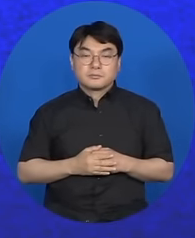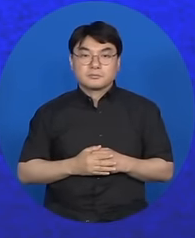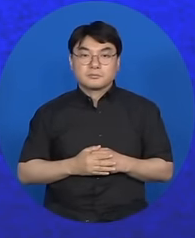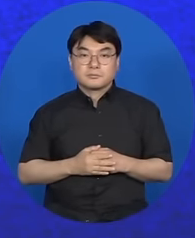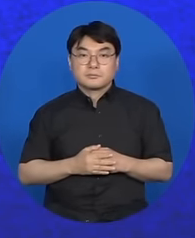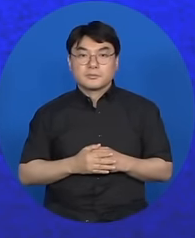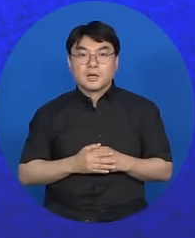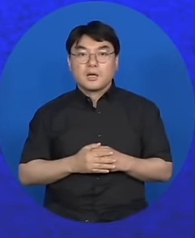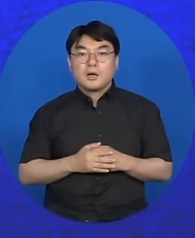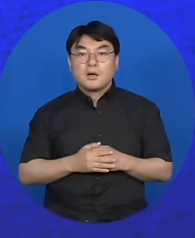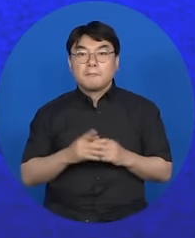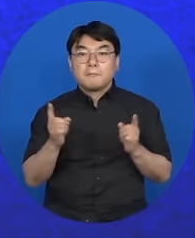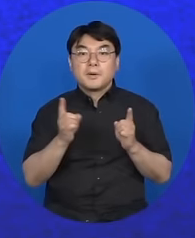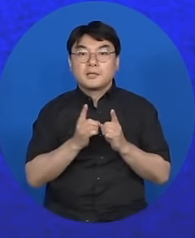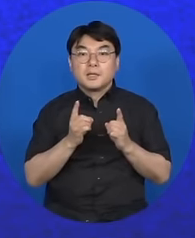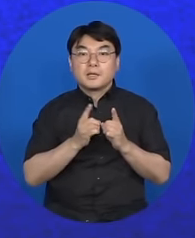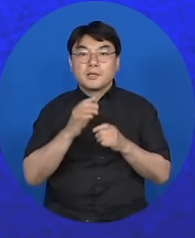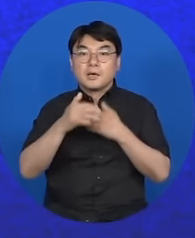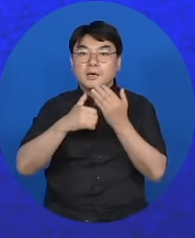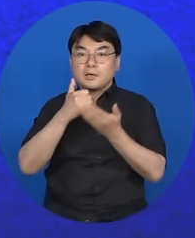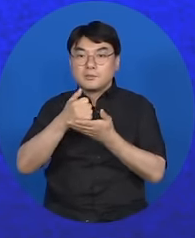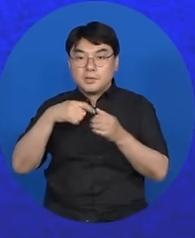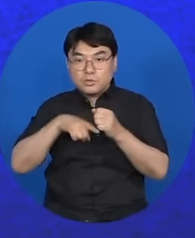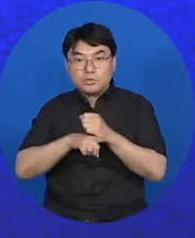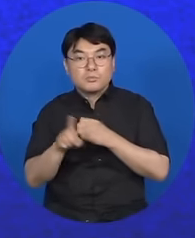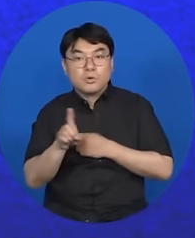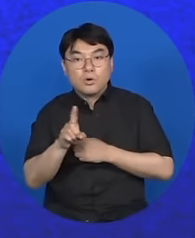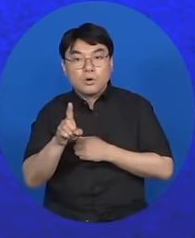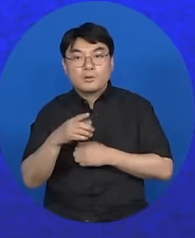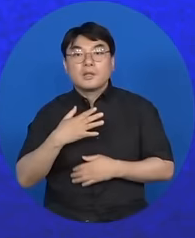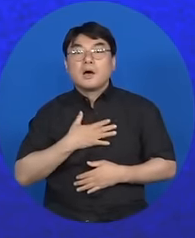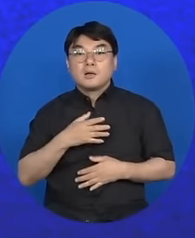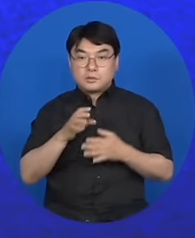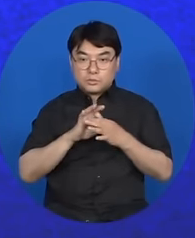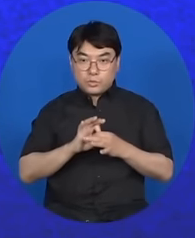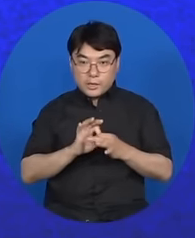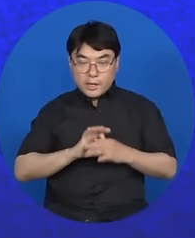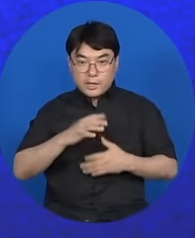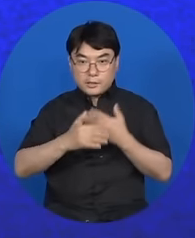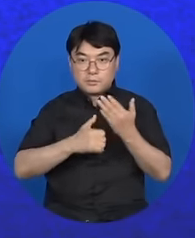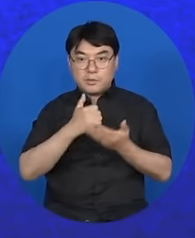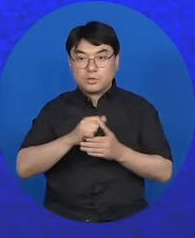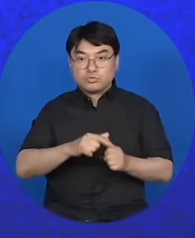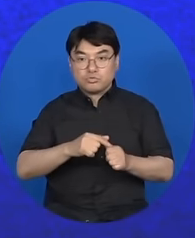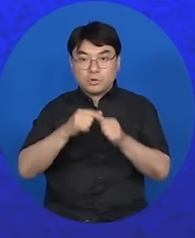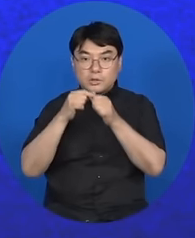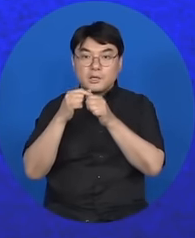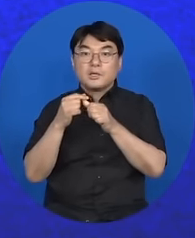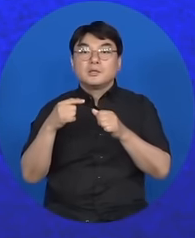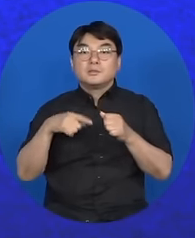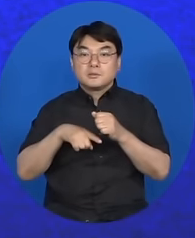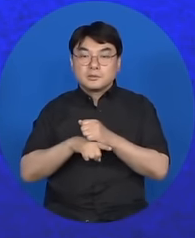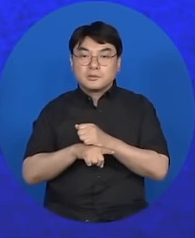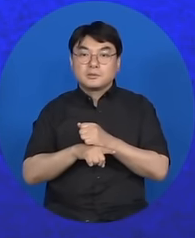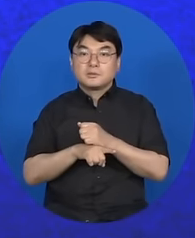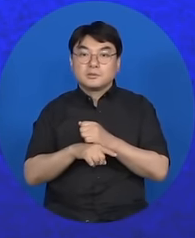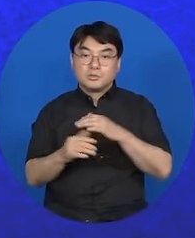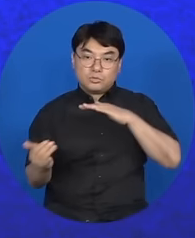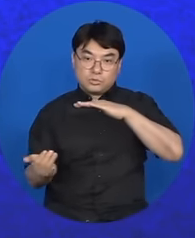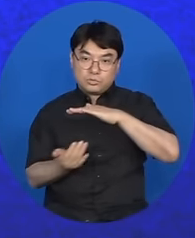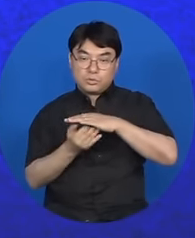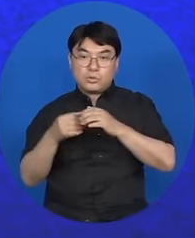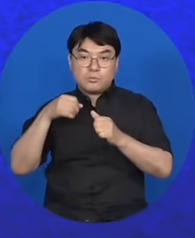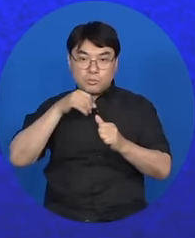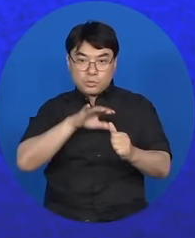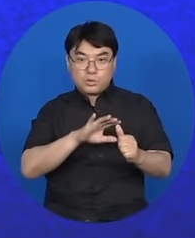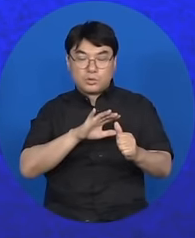만나게 하신 이유가 무엇일까? 나를 통하여서 하나님의 그 구원의 뜻이 펼쳐질 수 있도록 나를 보내시는 것이구나. 그 일에 순종할